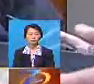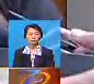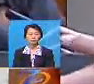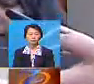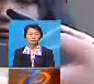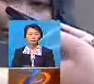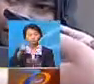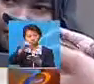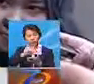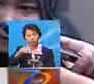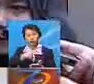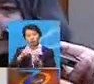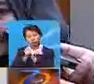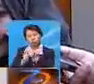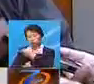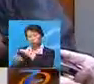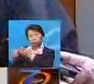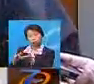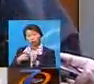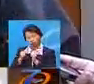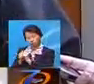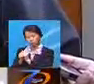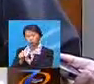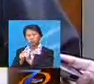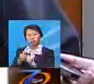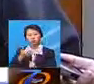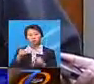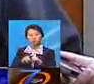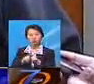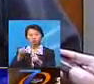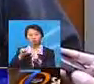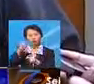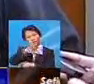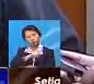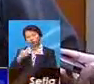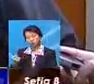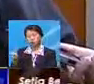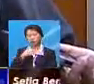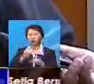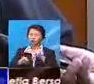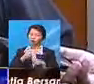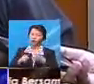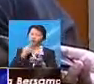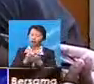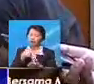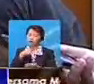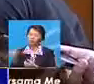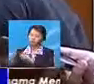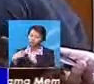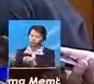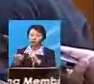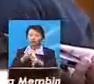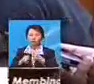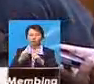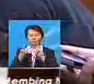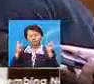Sebablah satu minggu tu saya dengan dia benda yang sama, tiap-tiap hari dia cakap kawan baik dia siapa. Dia cakap